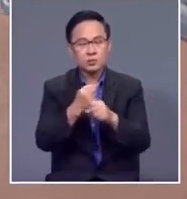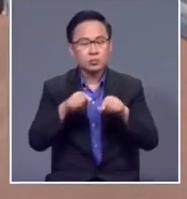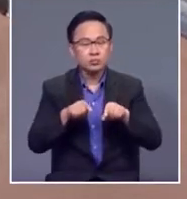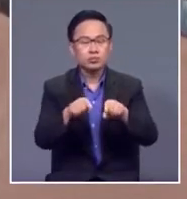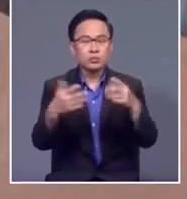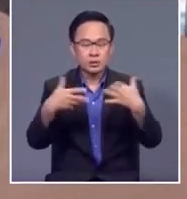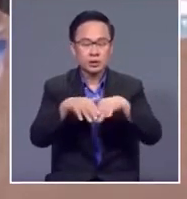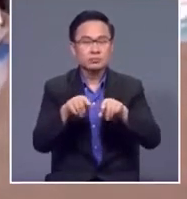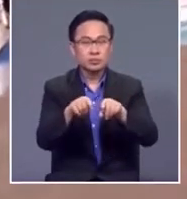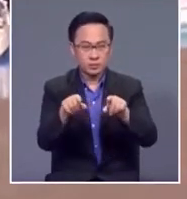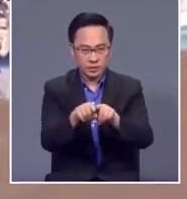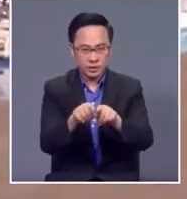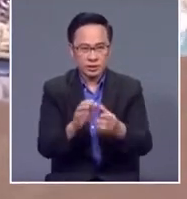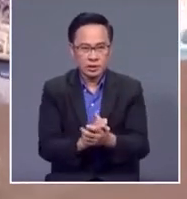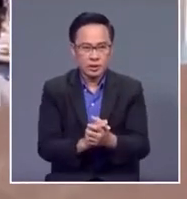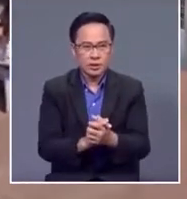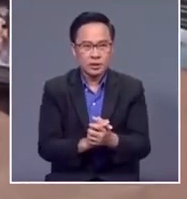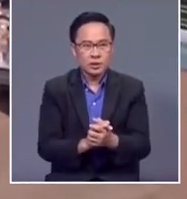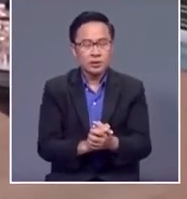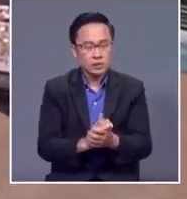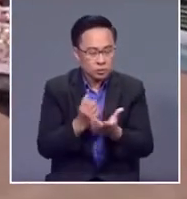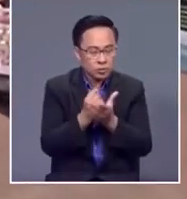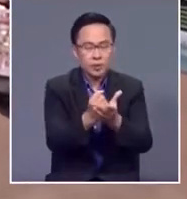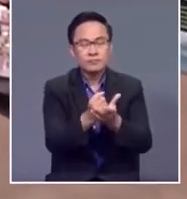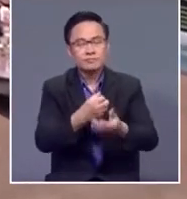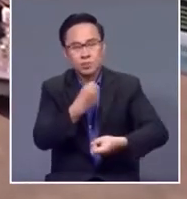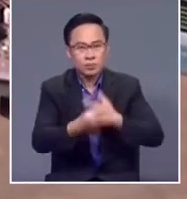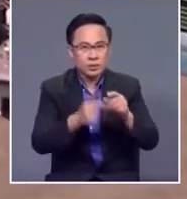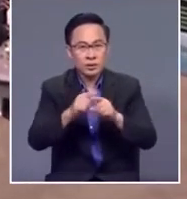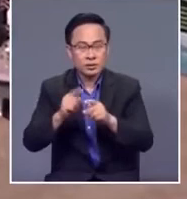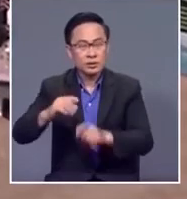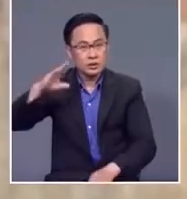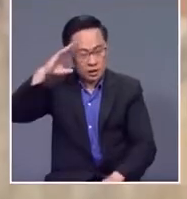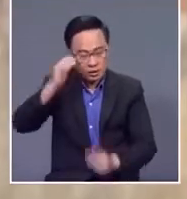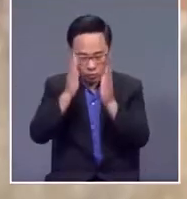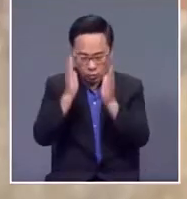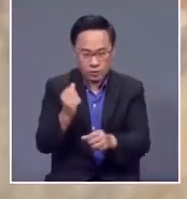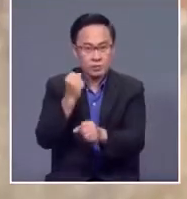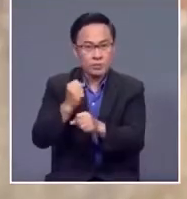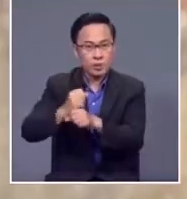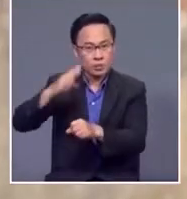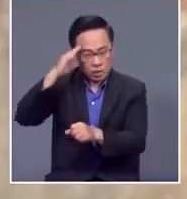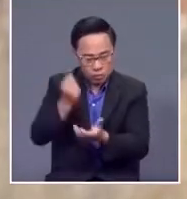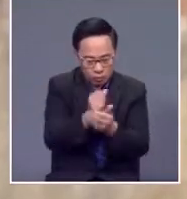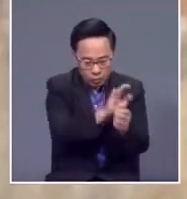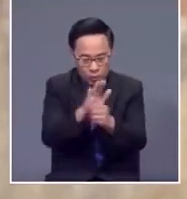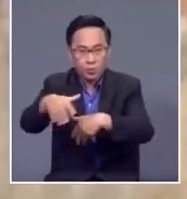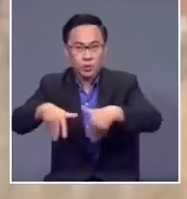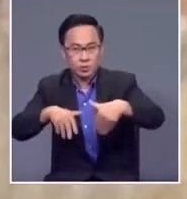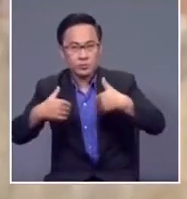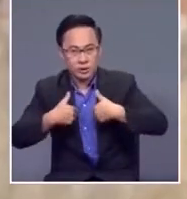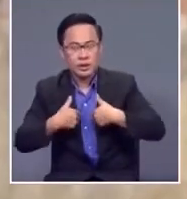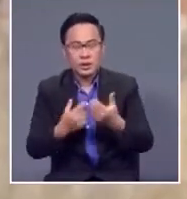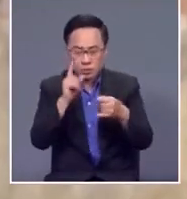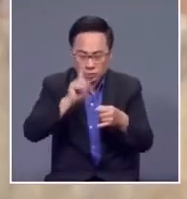สานงานแล้วก็ให้แต่ละท่านนั้นเป็นกระบอกเสียงต่อไปในส่วนของกองทัพก็มีกำลังพลคอยดูแลพี่น้องประชาชนด้วยทีนี้ต้องถามในส่วนของภาคประช